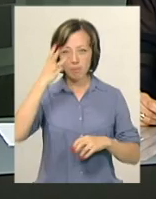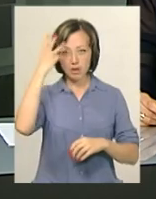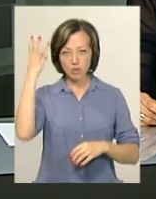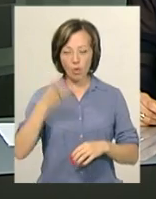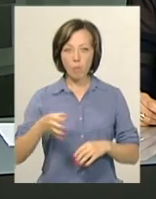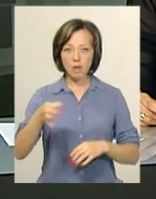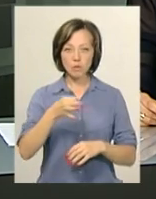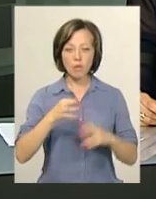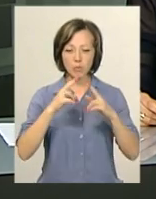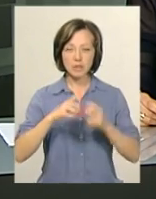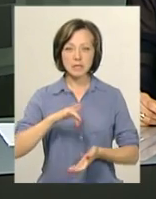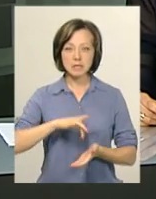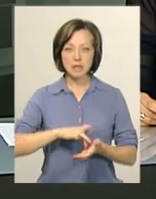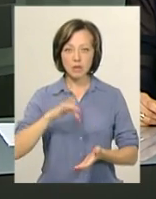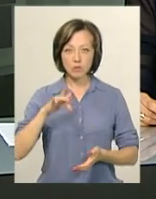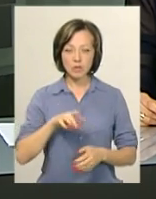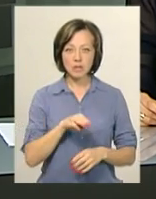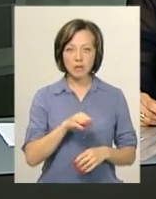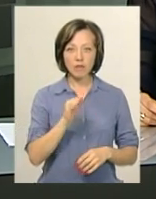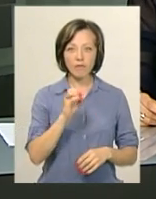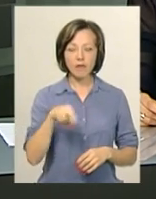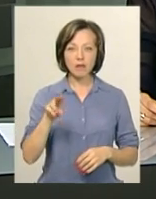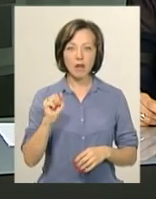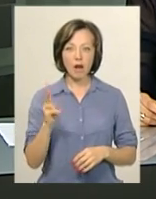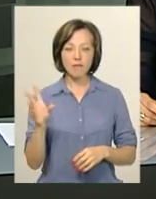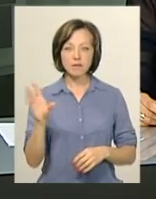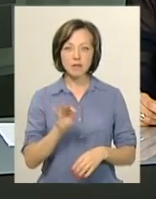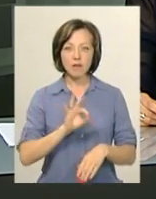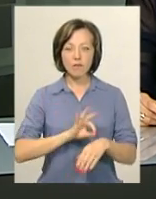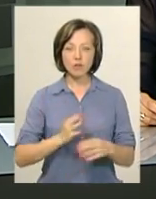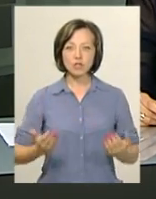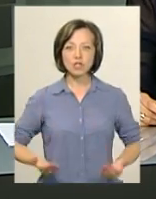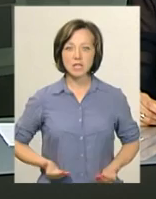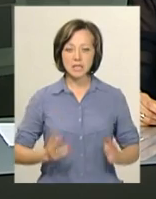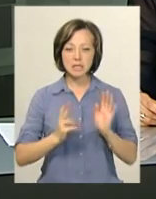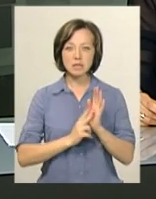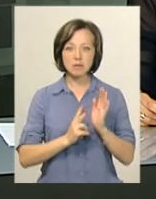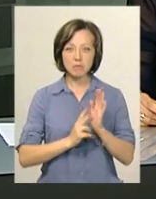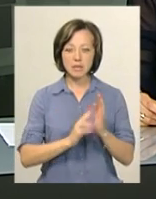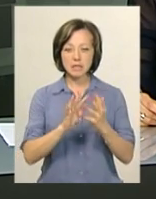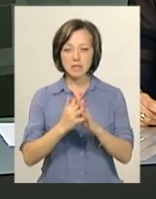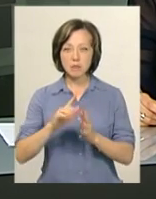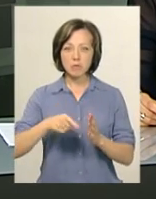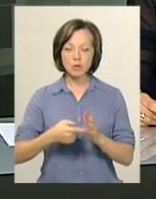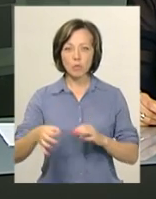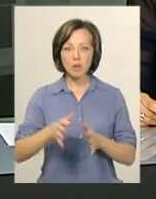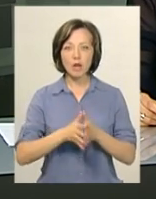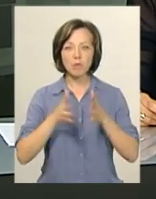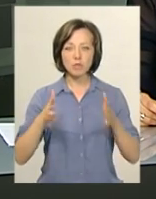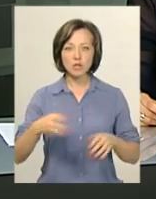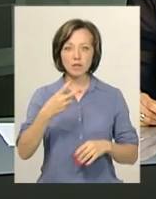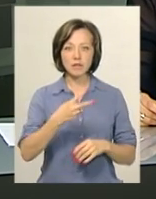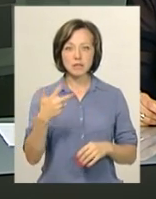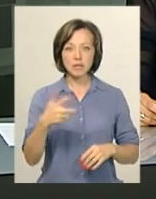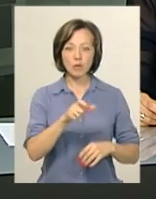обласного лабораторного центру МОЗ України Тетяни Федак, усі хворі – жителі 7 населених пунктів області. Найбільше, а саме